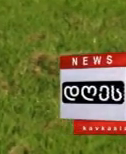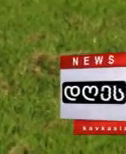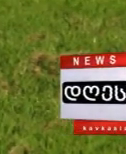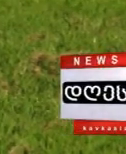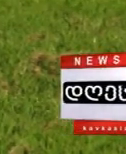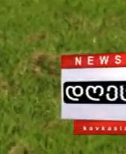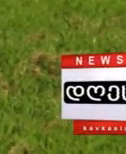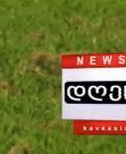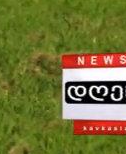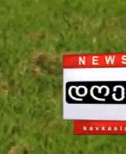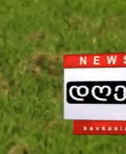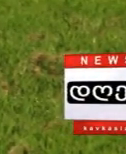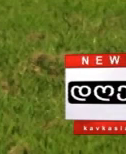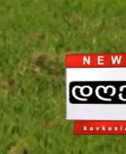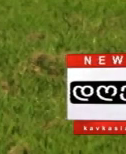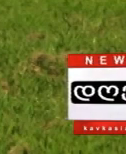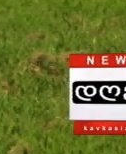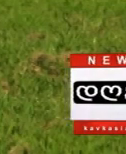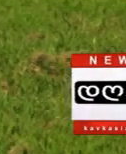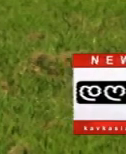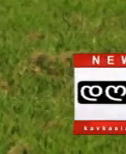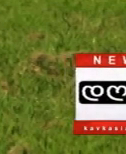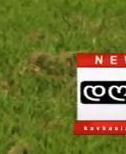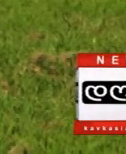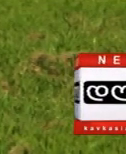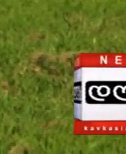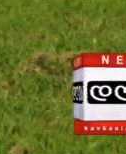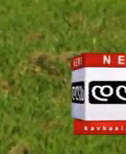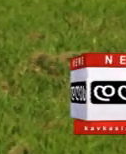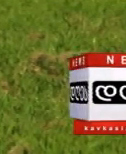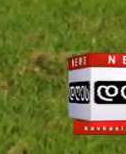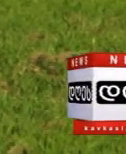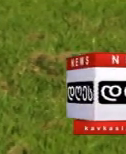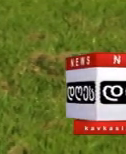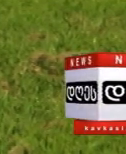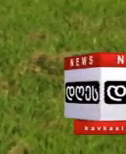რადგან ჩვენი ვალდებულებაა, რომ საზოგადოებამდე სწორად